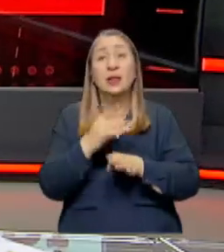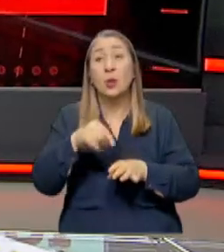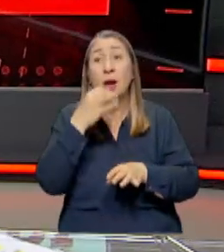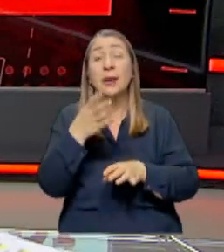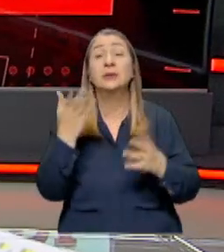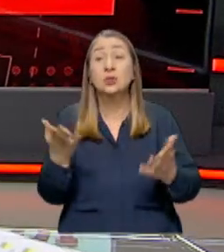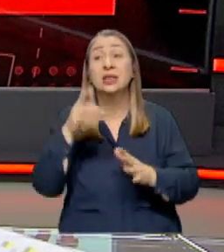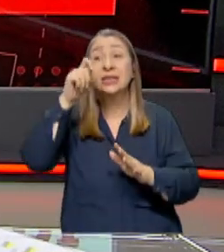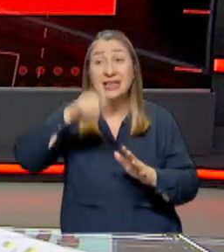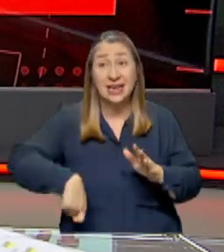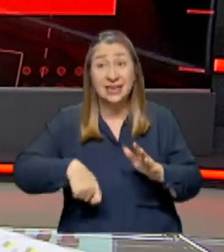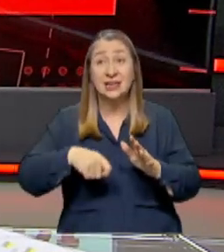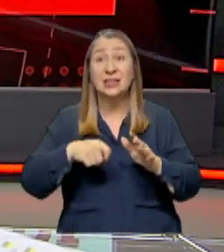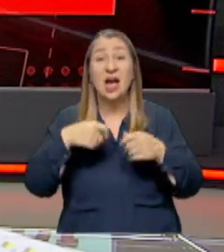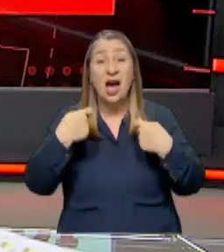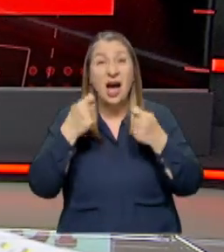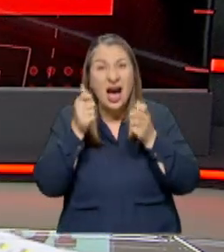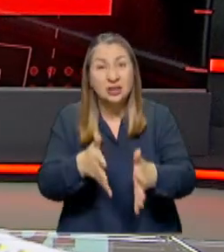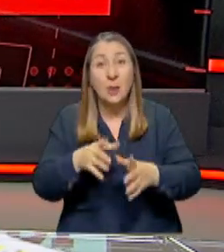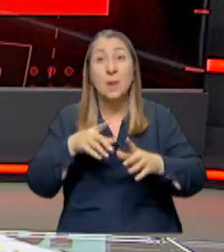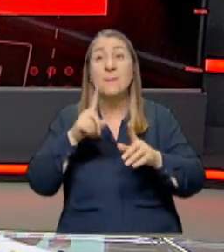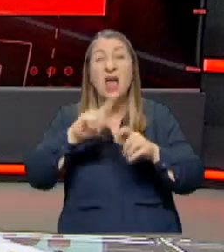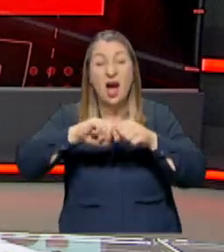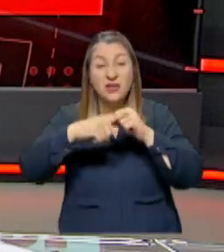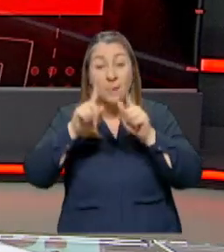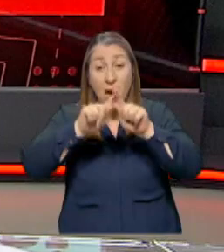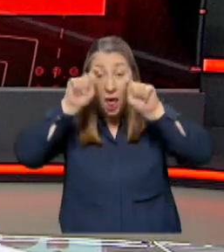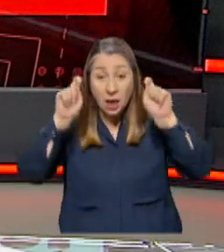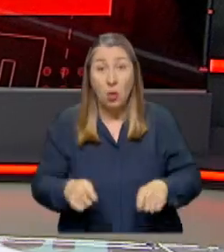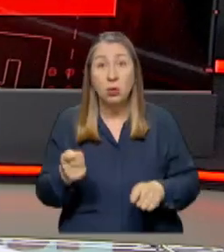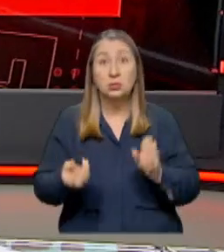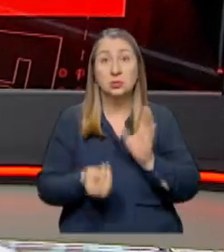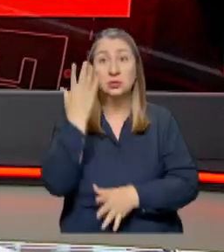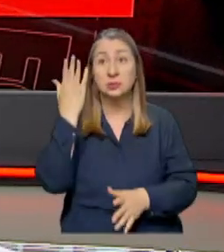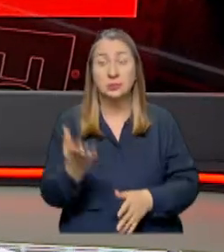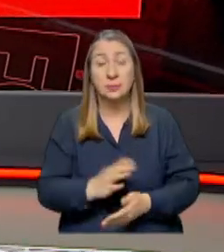haber? Çünkü kredi kartı harcamasında bir haftada bir rekor geldi.